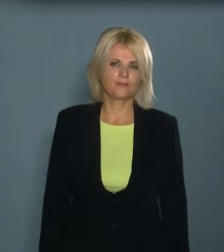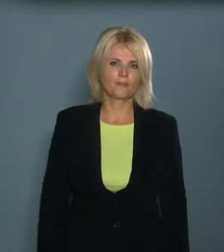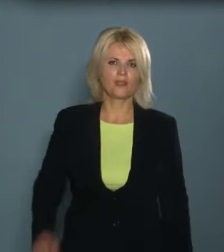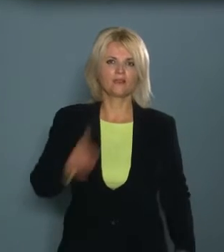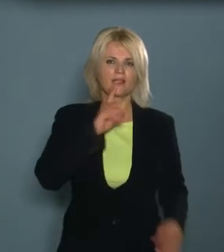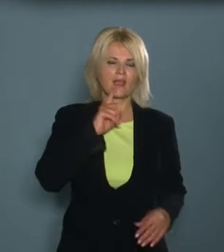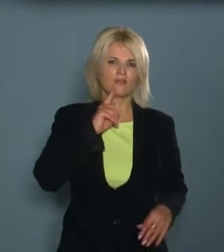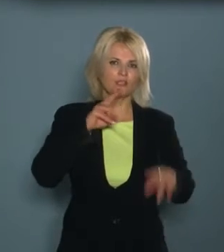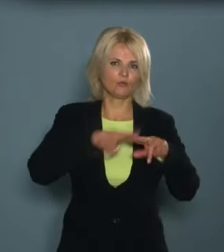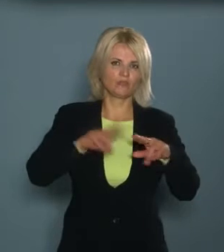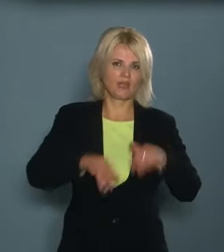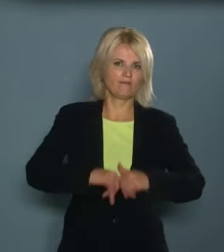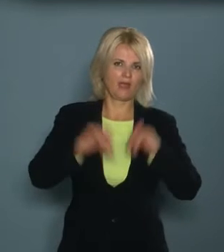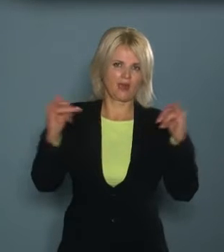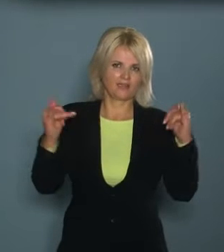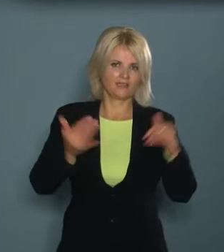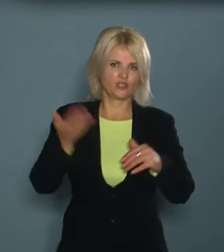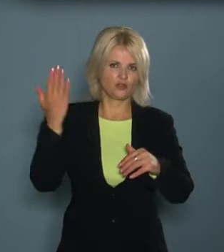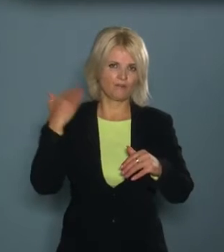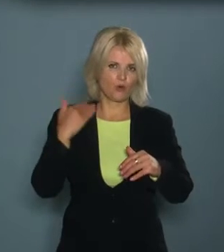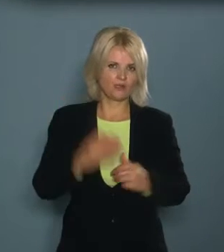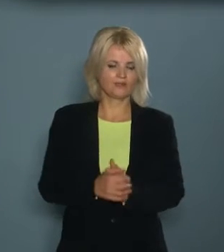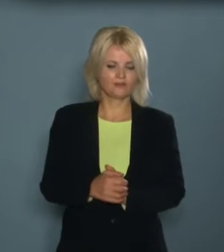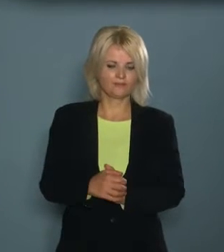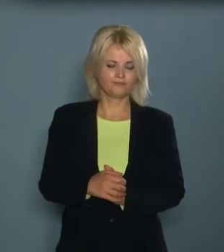Nagyon kevés volt az a műszaki fejlesztés is, meg